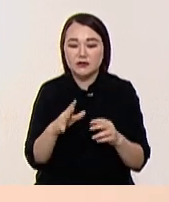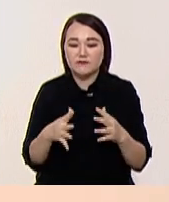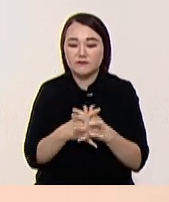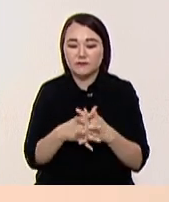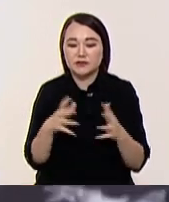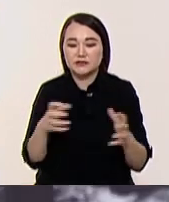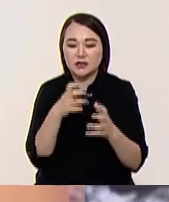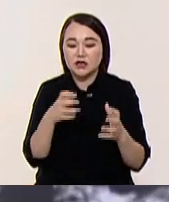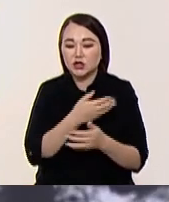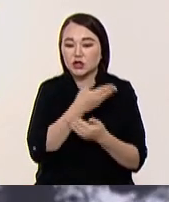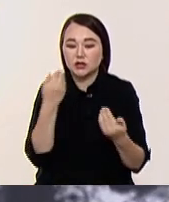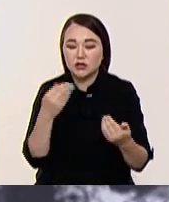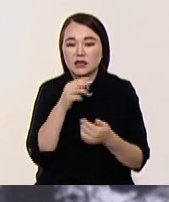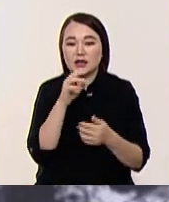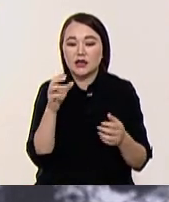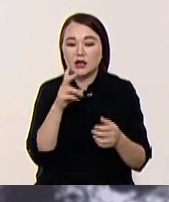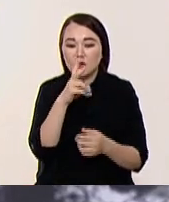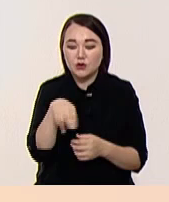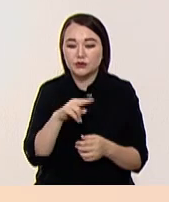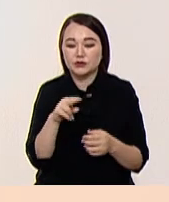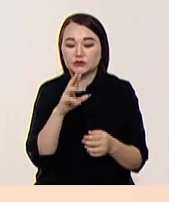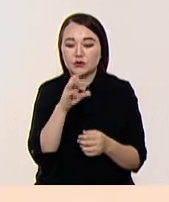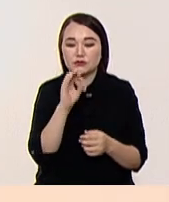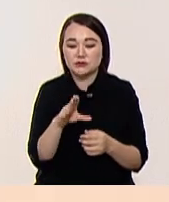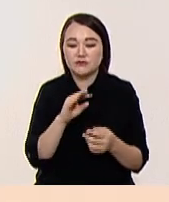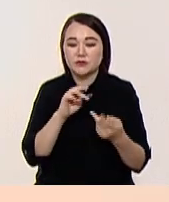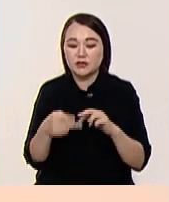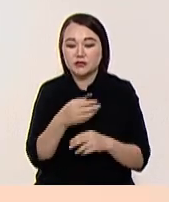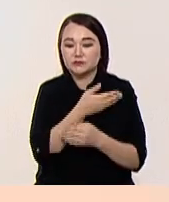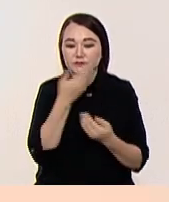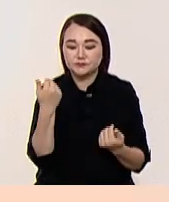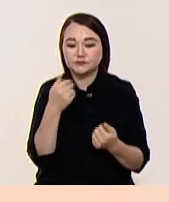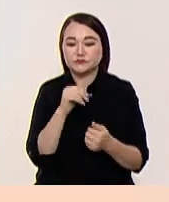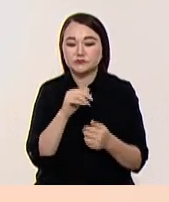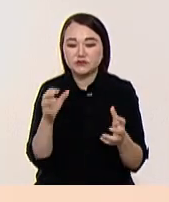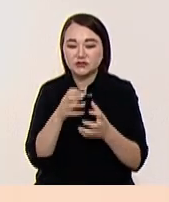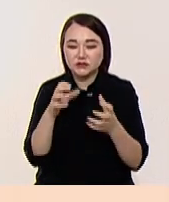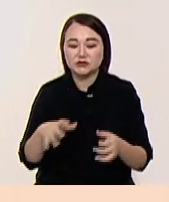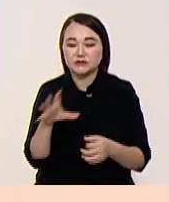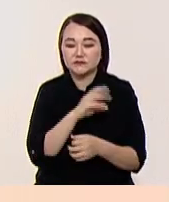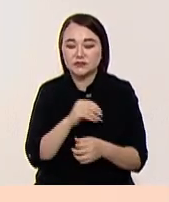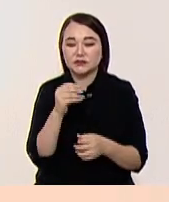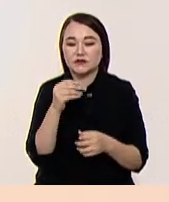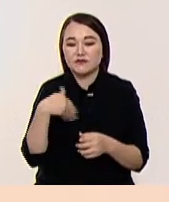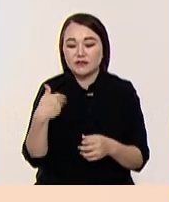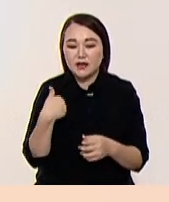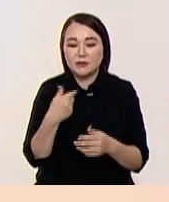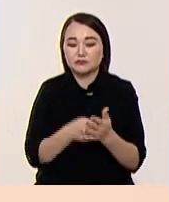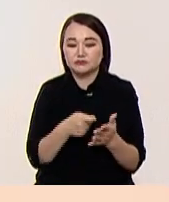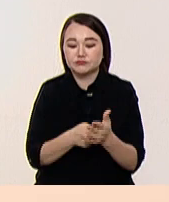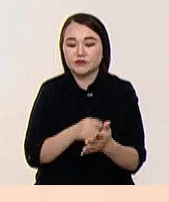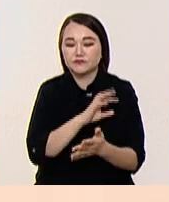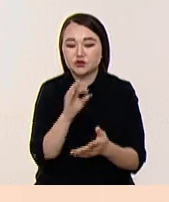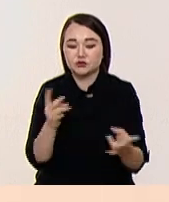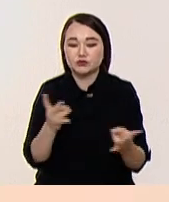есть не сохраняется. При заморозке состав ягод не особо меняется. То есть сохранность всех микроэлементов, питательных веществ,